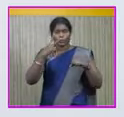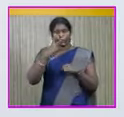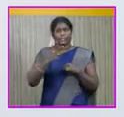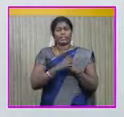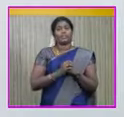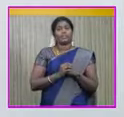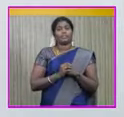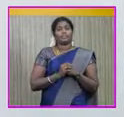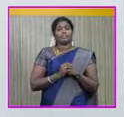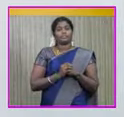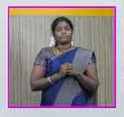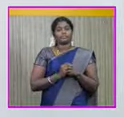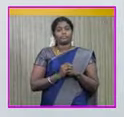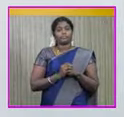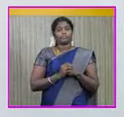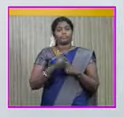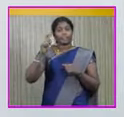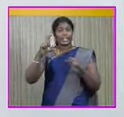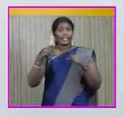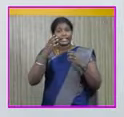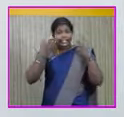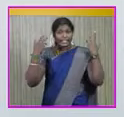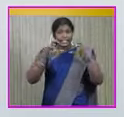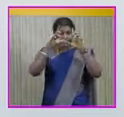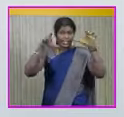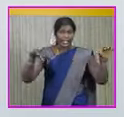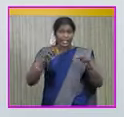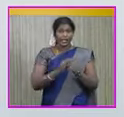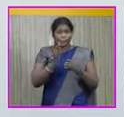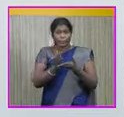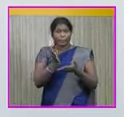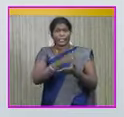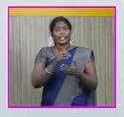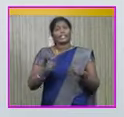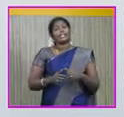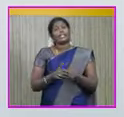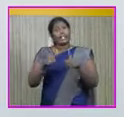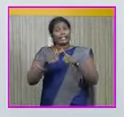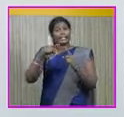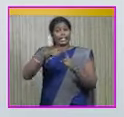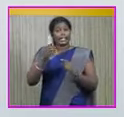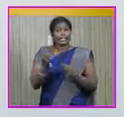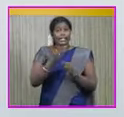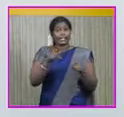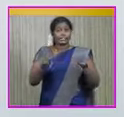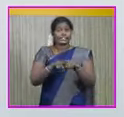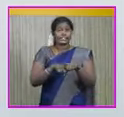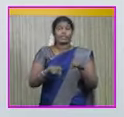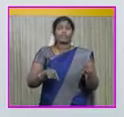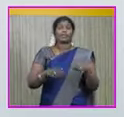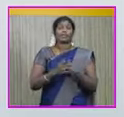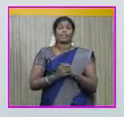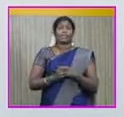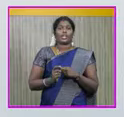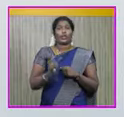வரைஞ்சிருக்காங்க அப்படின்னா, அந்த கேட் முக்கோணத்தோட ஒரு பக்கமான இந்த ஏடி என்ற பக்கத்திற்கு இணையாக யூபி